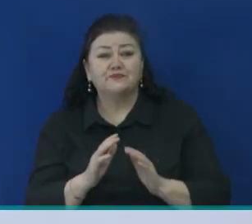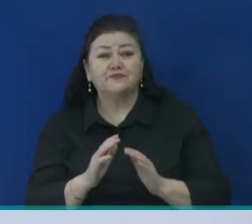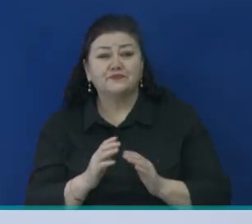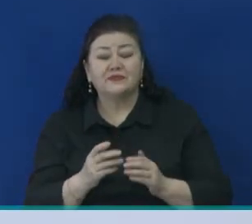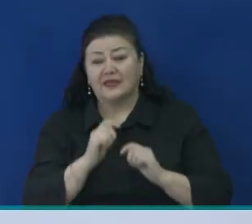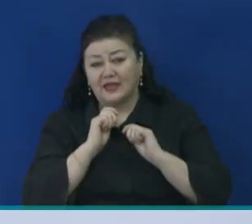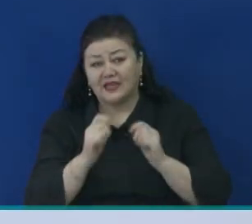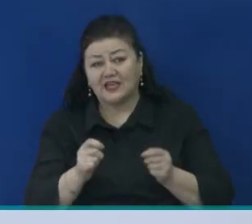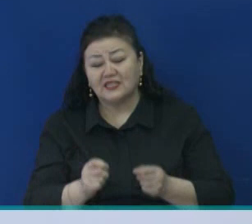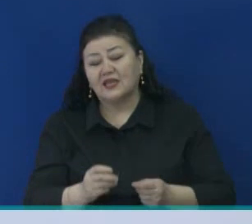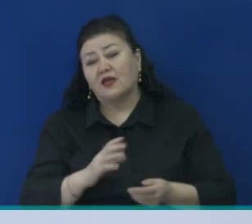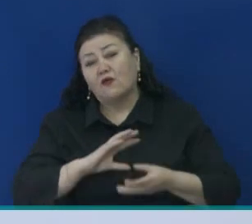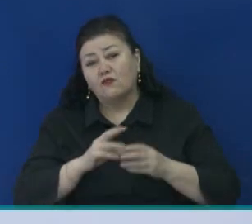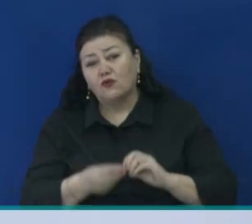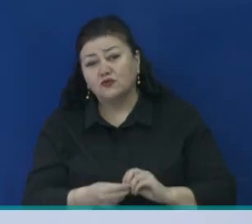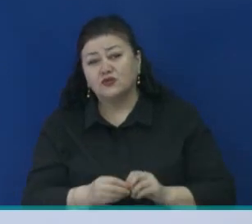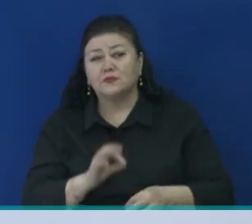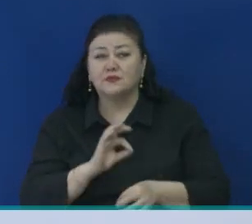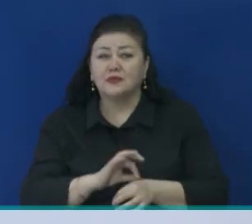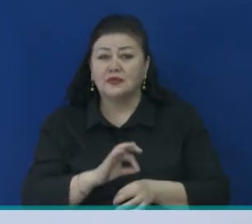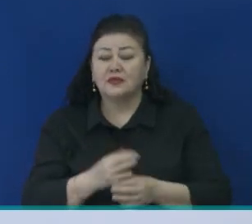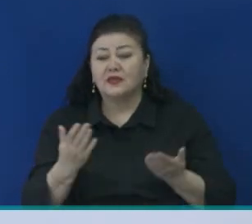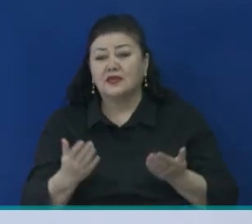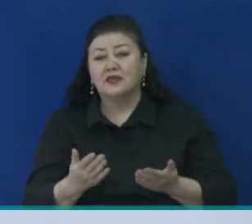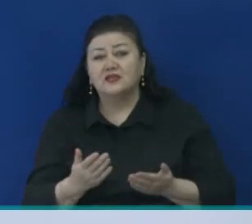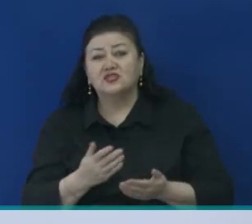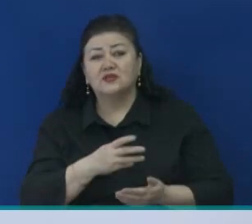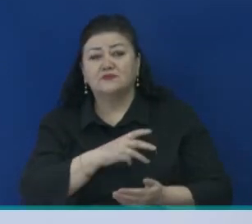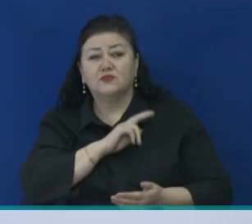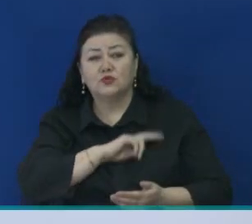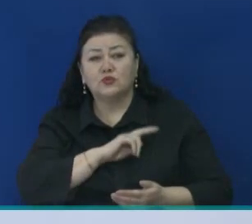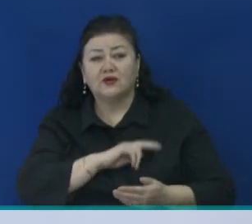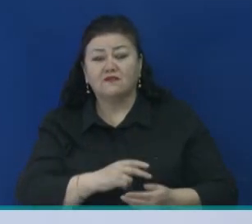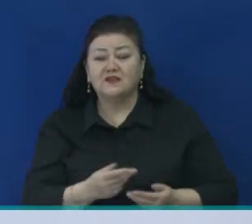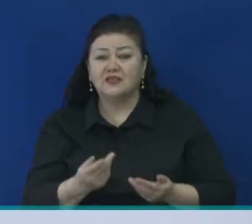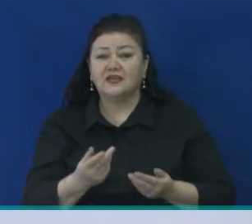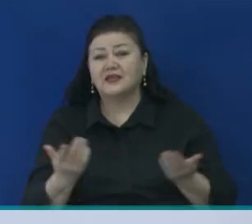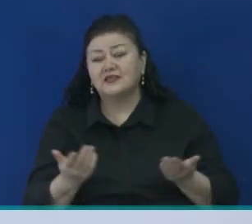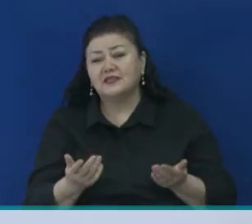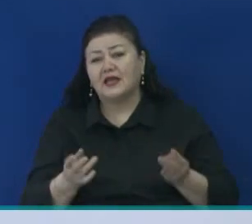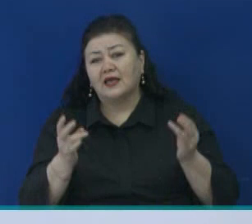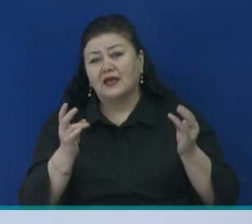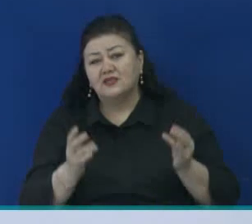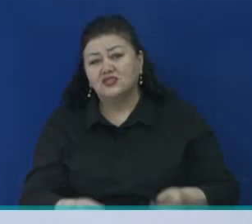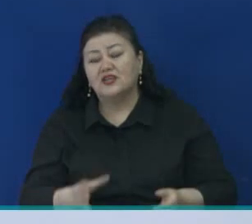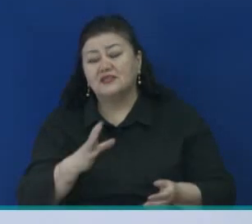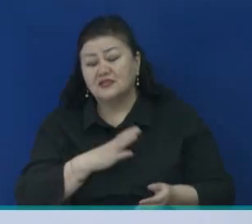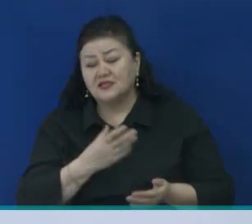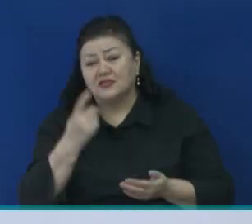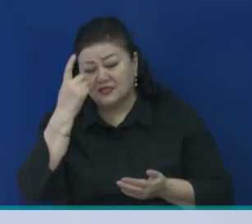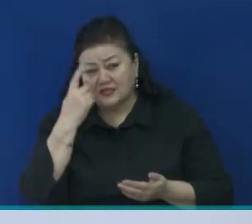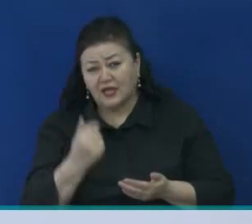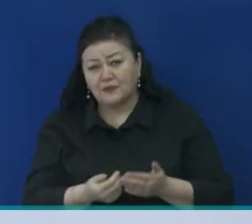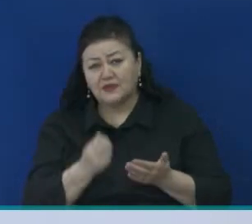белгісімен наградталған жалпы сырқаттану, еңбек жарақаты және басқа да себептер салдарынан мүгедектігі бар деп танылған